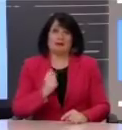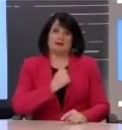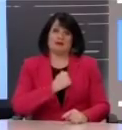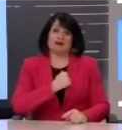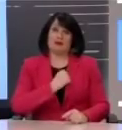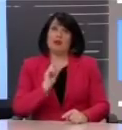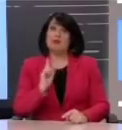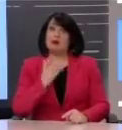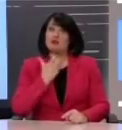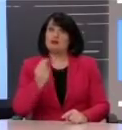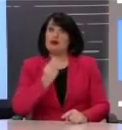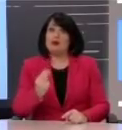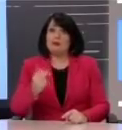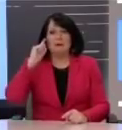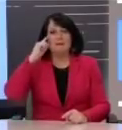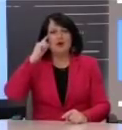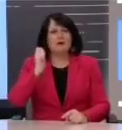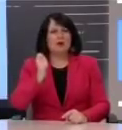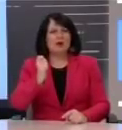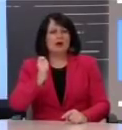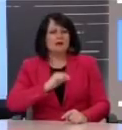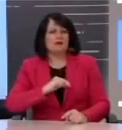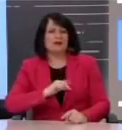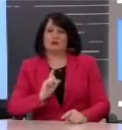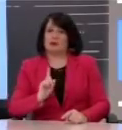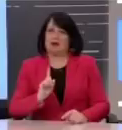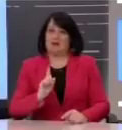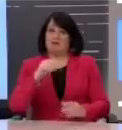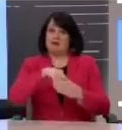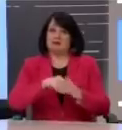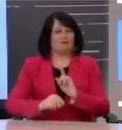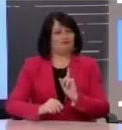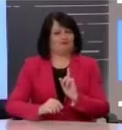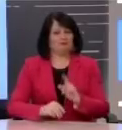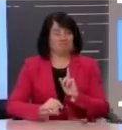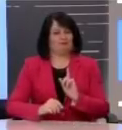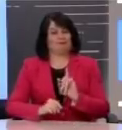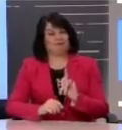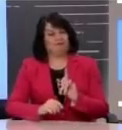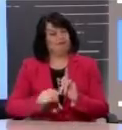μου, μικροκομματικές σκοπιμότητες. Και επειδή το ζητούμενο